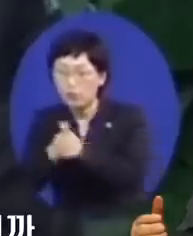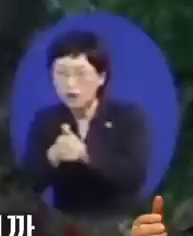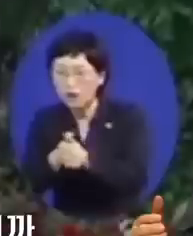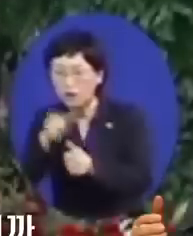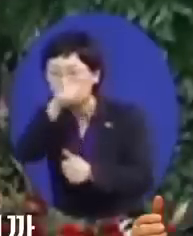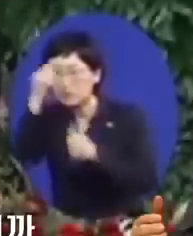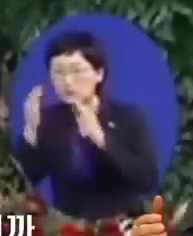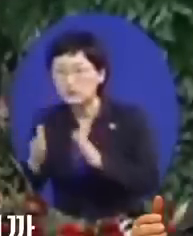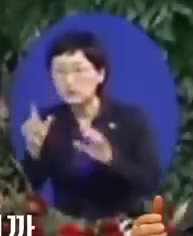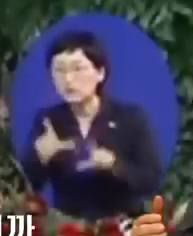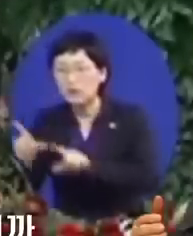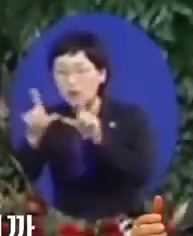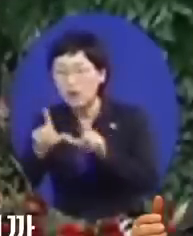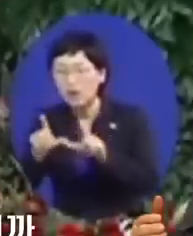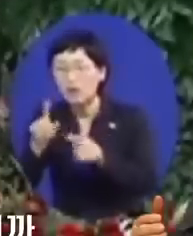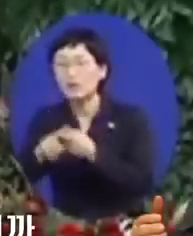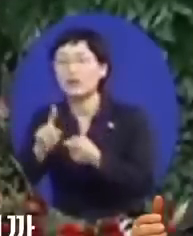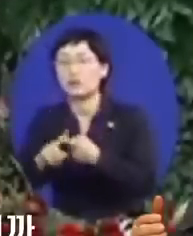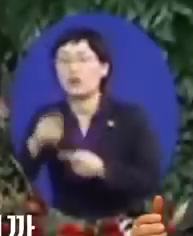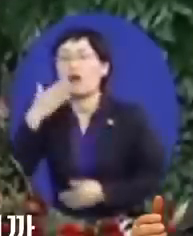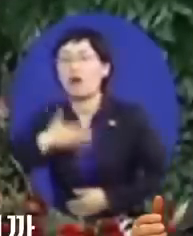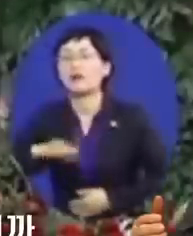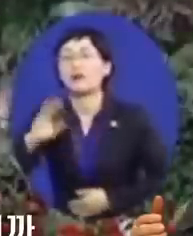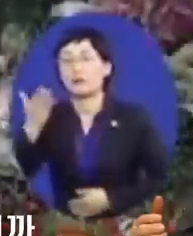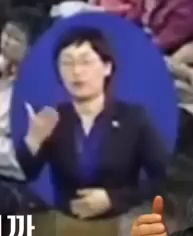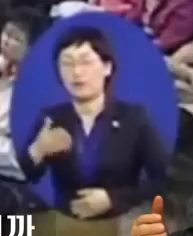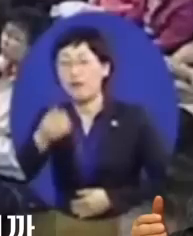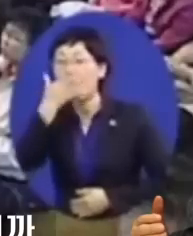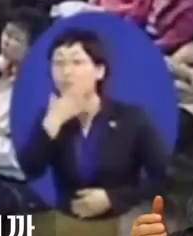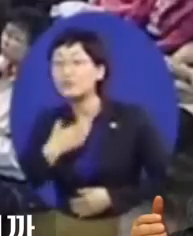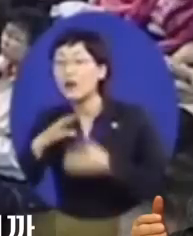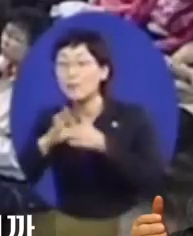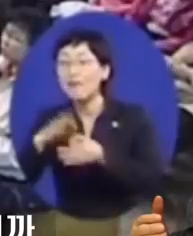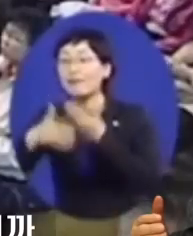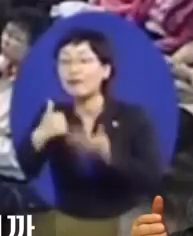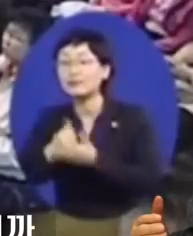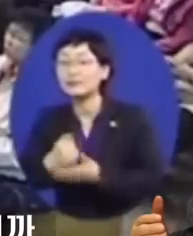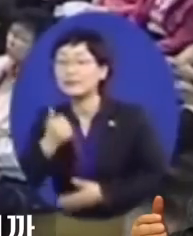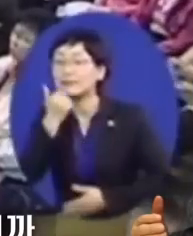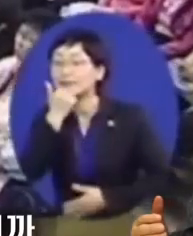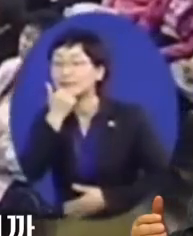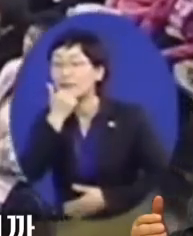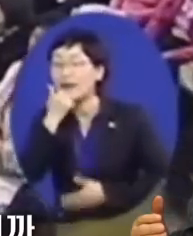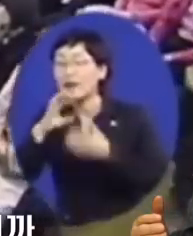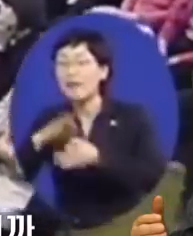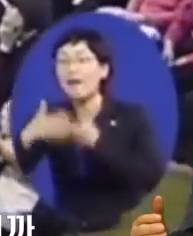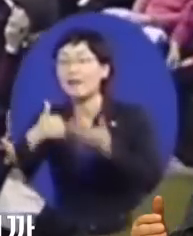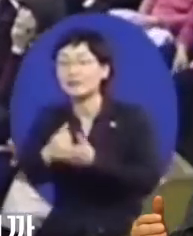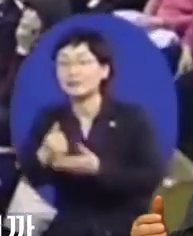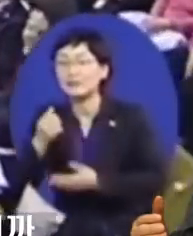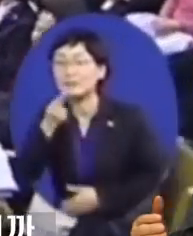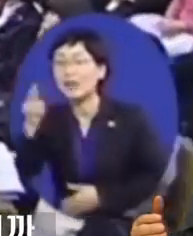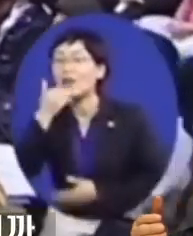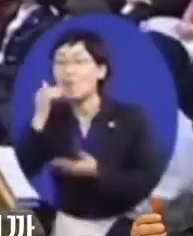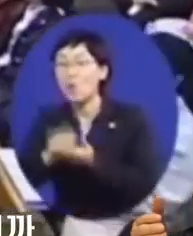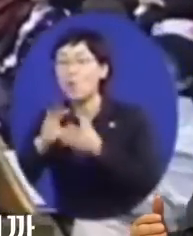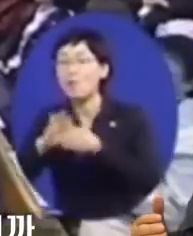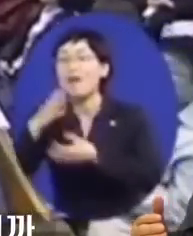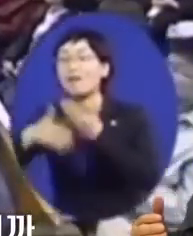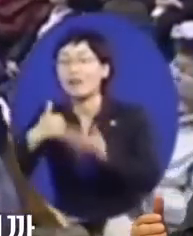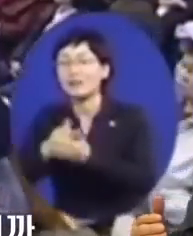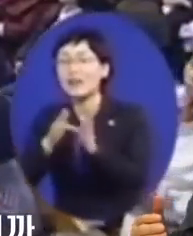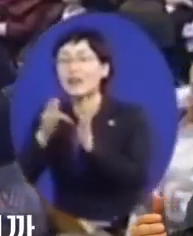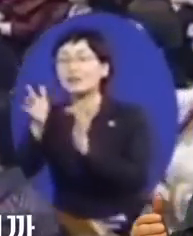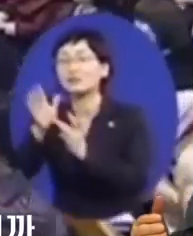수 있을는지 알아야 될 것입니다. 아브라함의 하나님, 이삭의 하나님, 야곱의 하나님, 예수 그리스도의